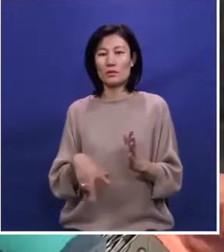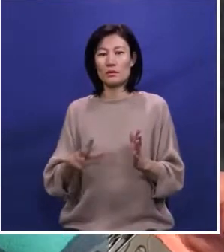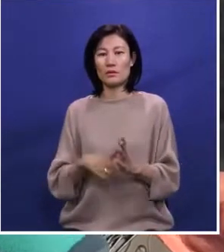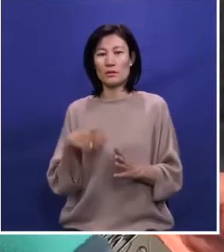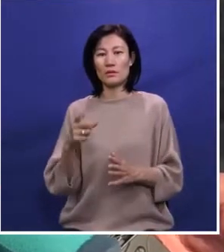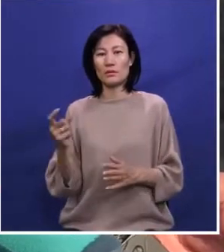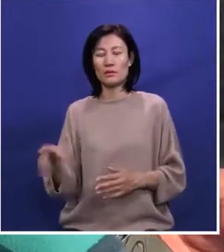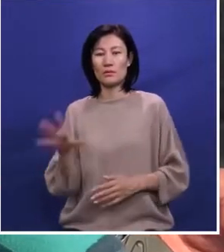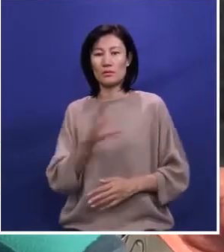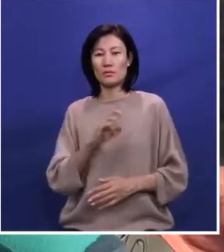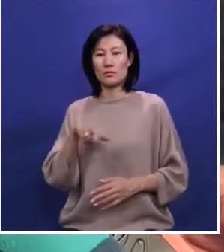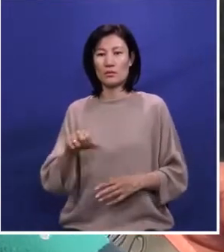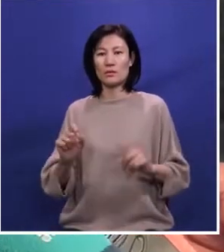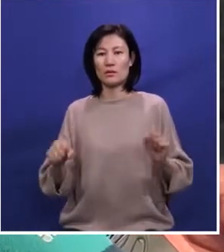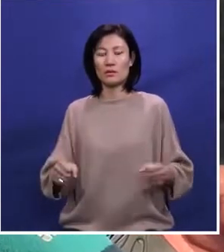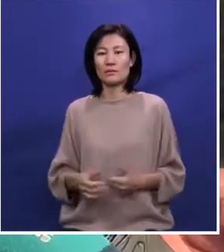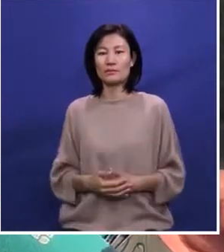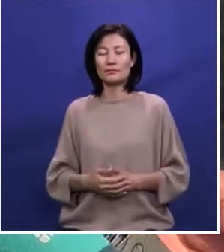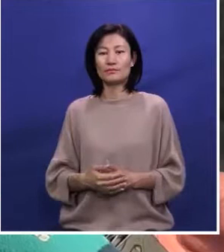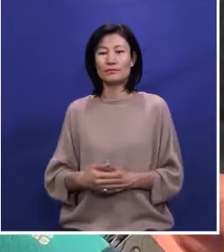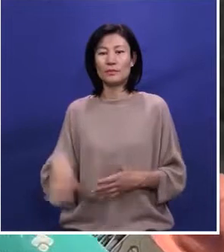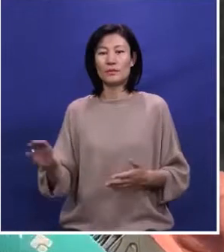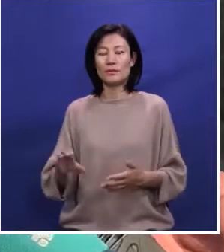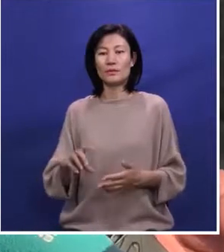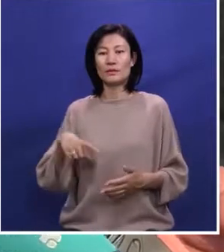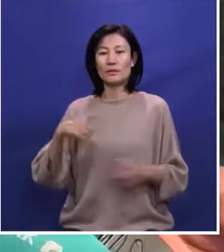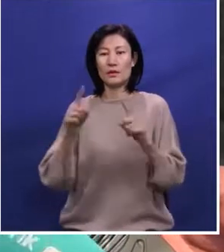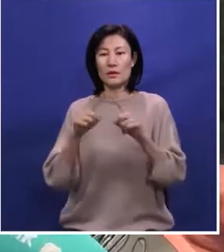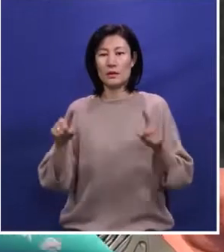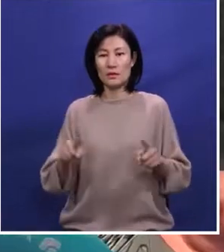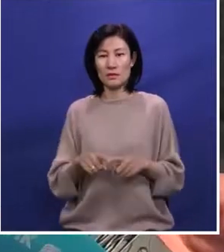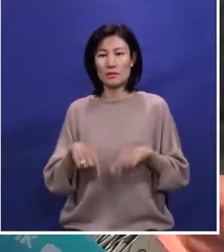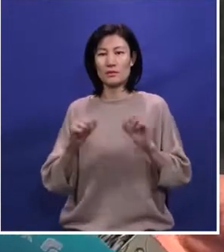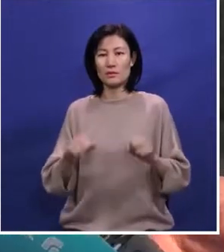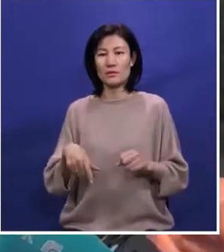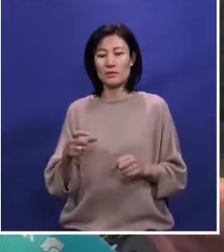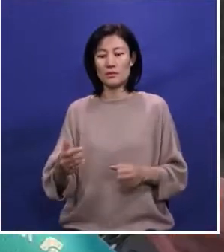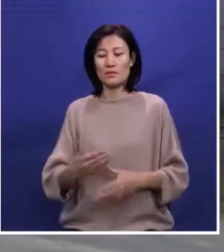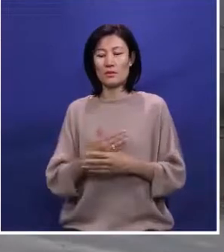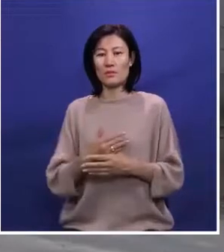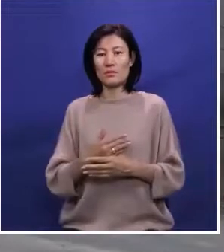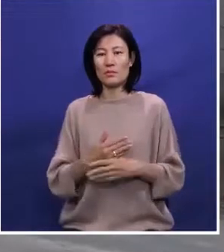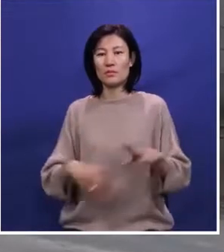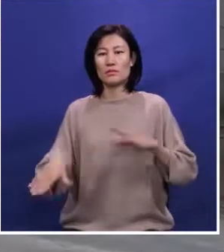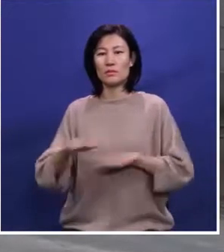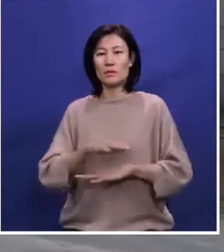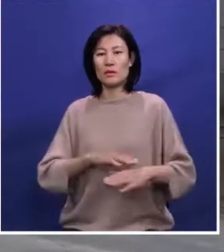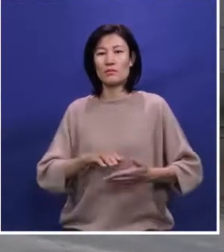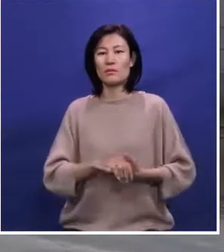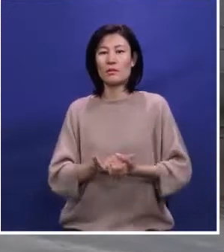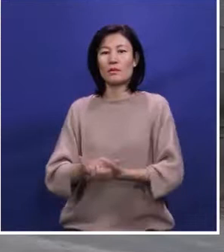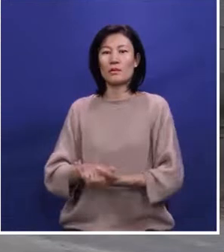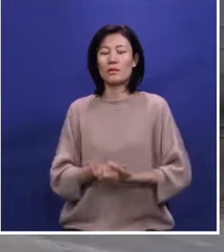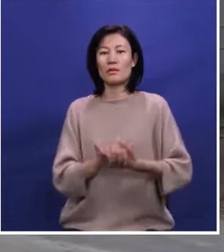адам қамтамасыз етіп отырмыз. Сертификаттары бар, рұқсаттары бар, адамдар жұмысқа алып жатырмыз көмек ретінде. Жалпы Ынтымақ ауылдық